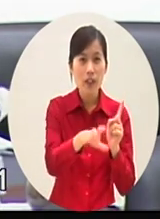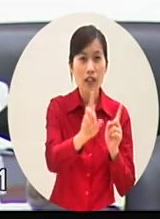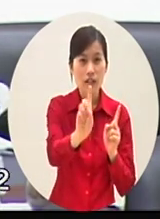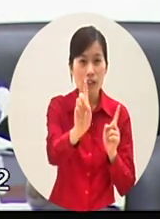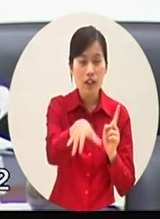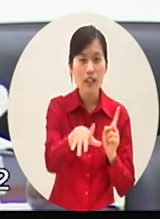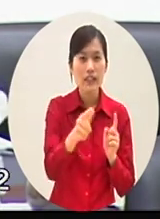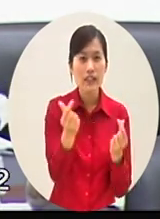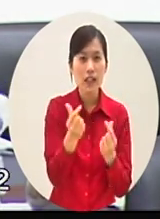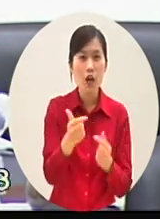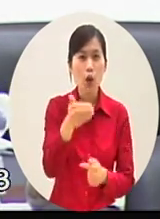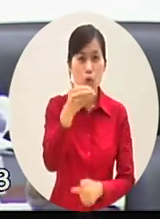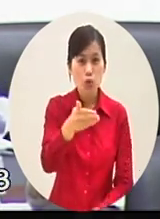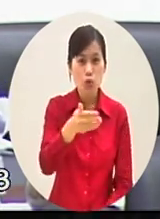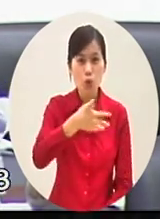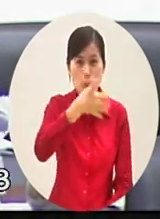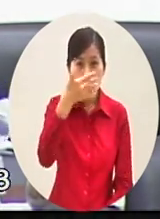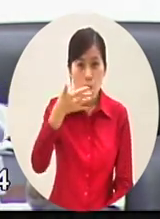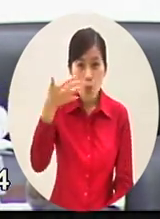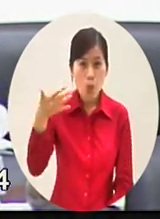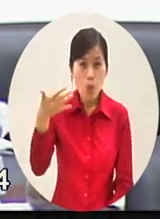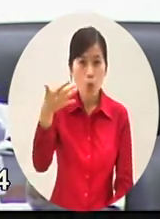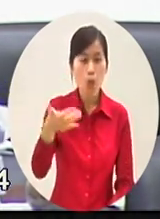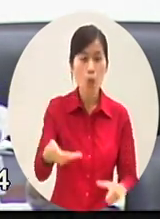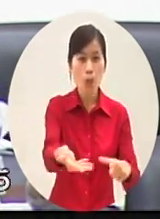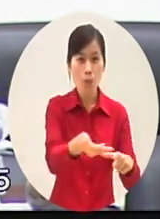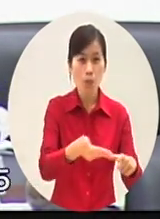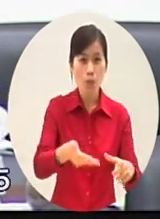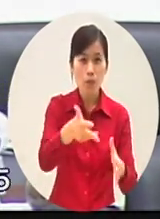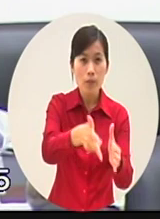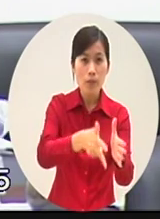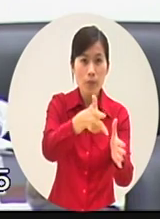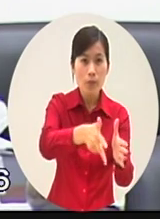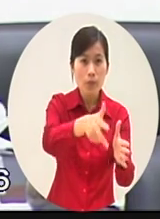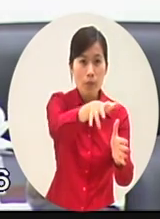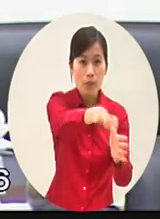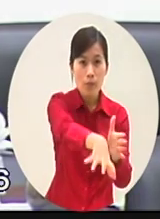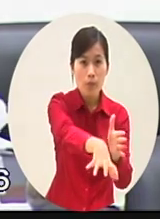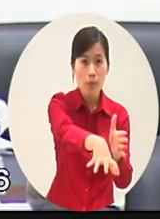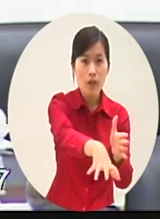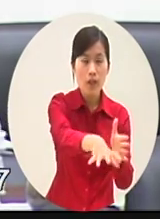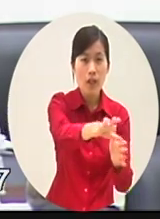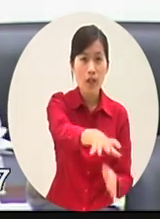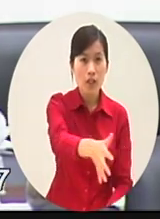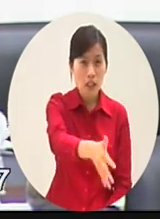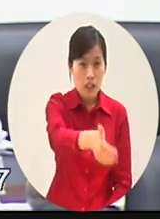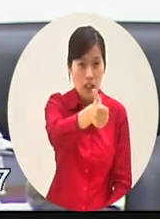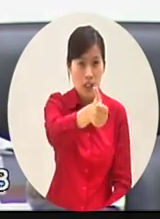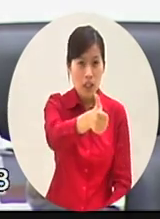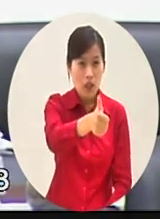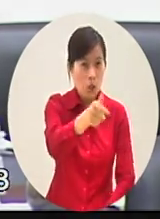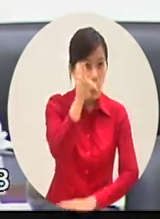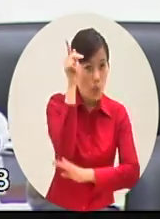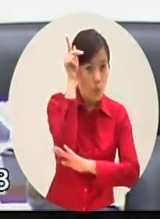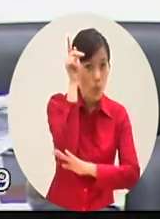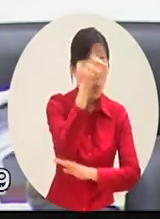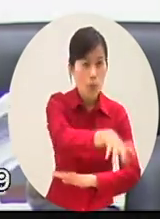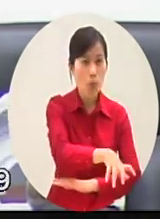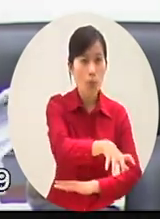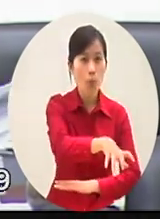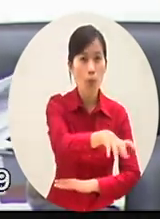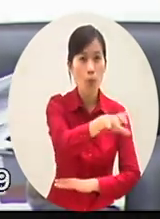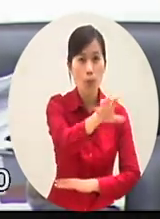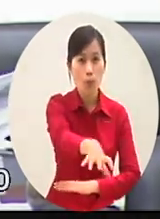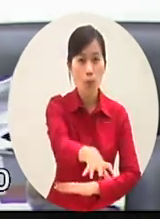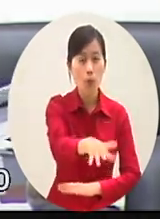火车站哈，整个。好、哦，我们有三有一个那个站长的宿舍，各两个副站长宿舍，这个